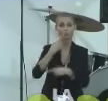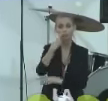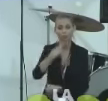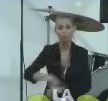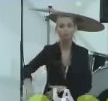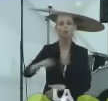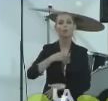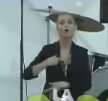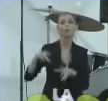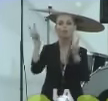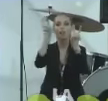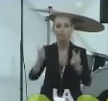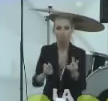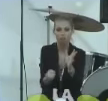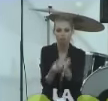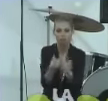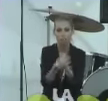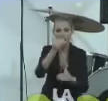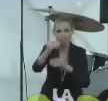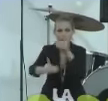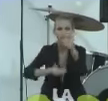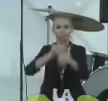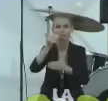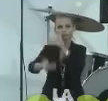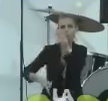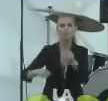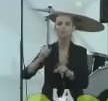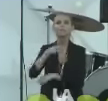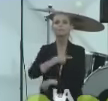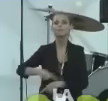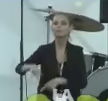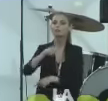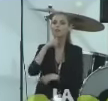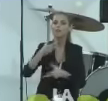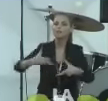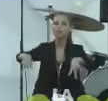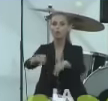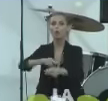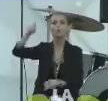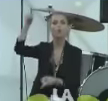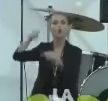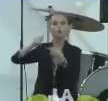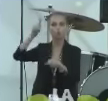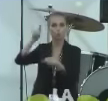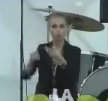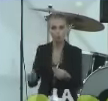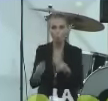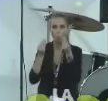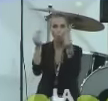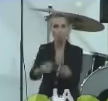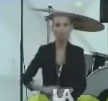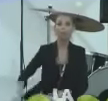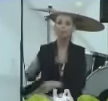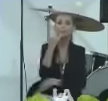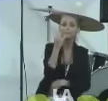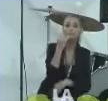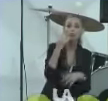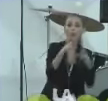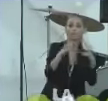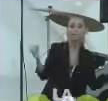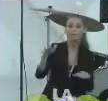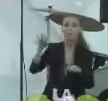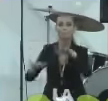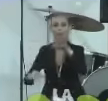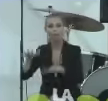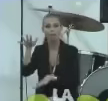nell'efficientamento energetico. E che cosa serve questo? A rilanciare consumi, perché le nostre piccole e medie imprese tornerebbero a lavorare, e